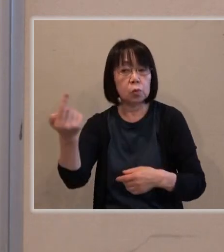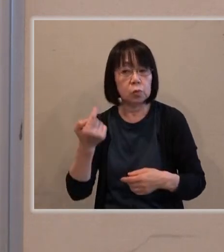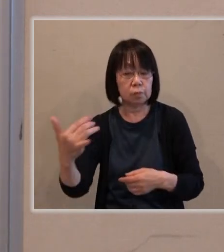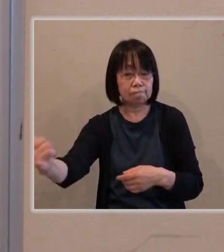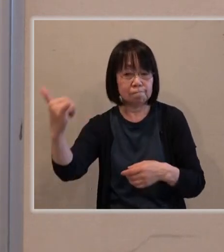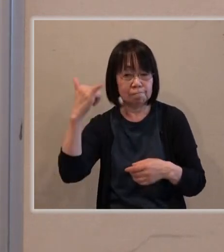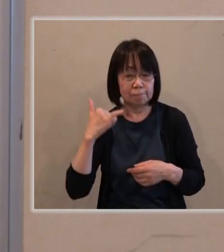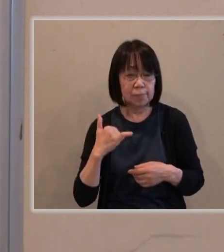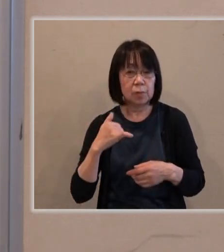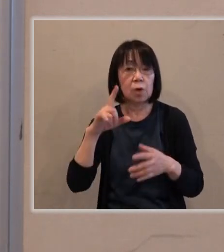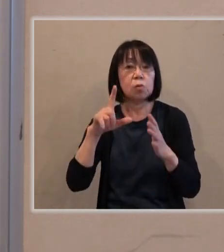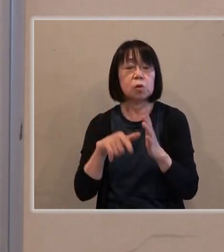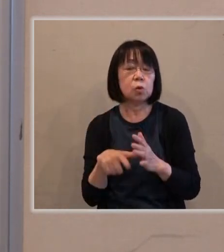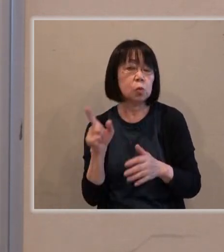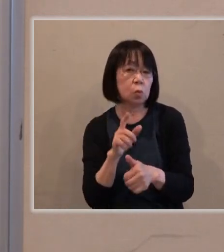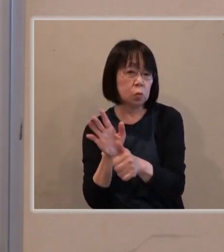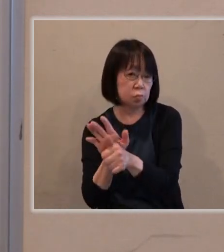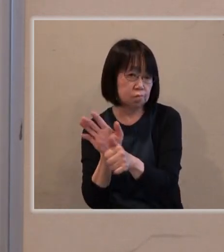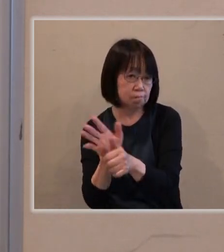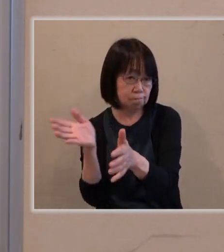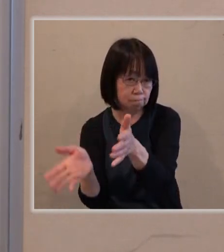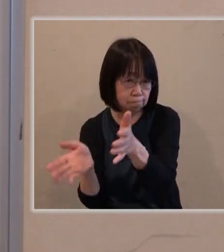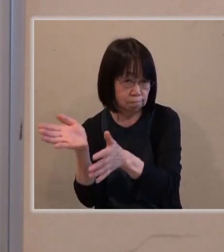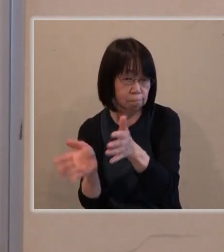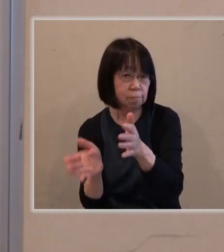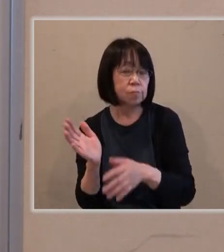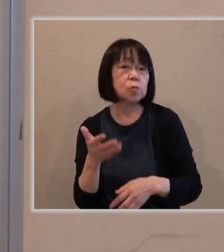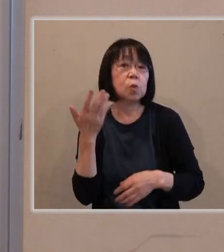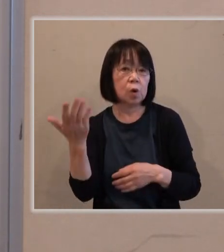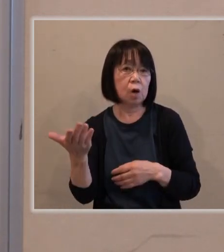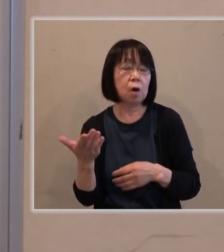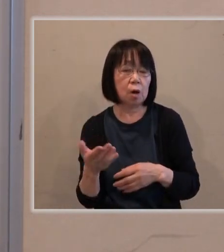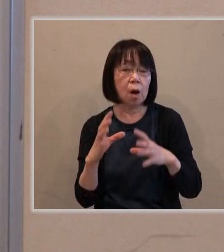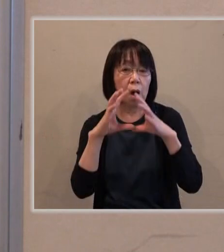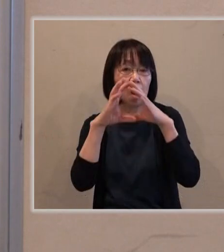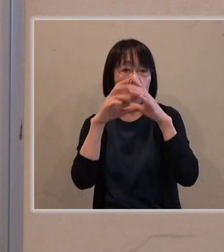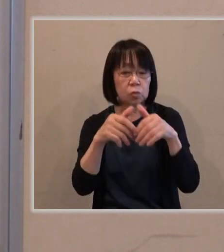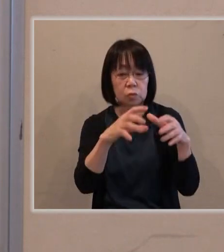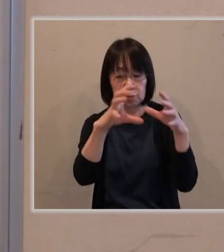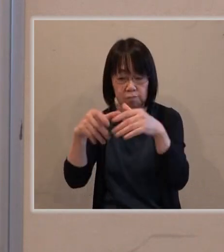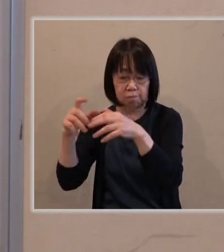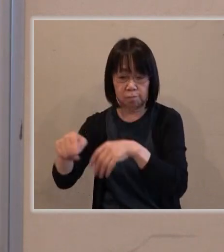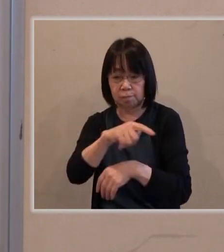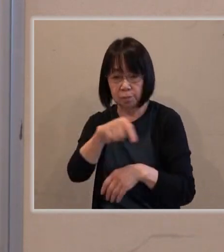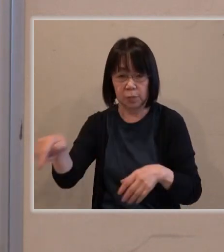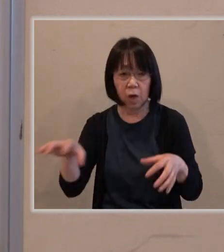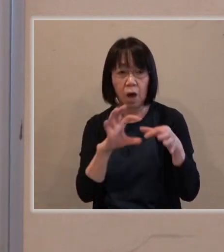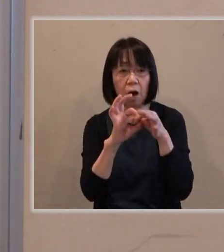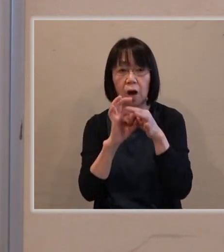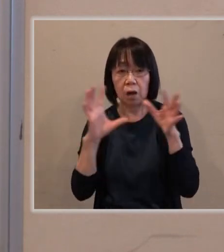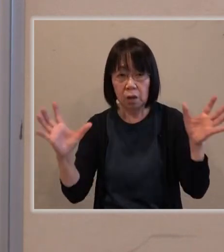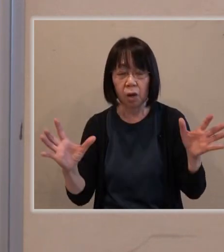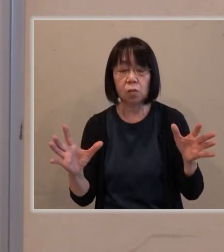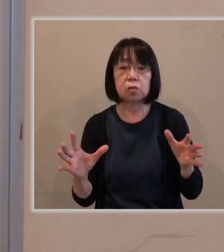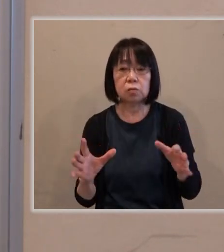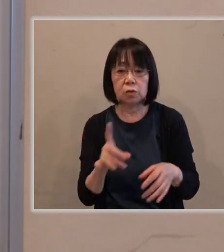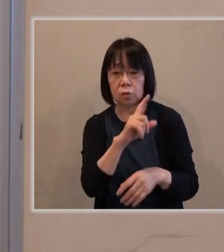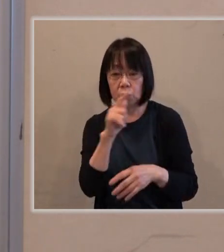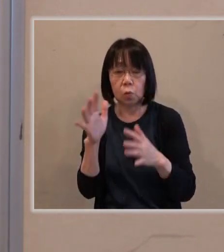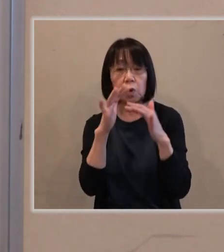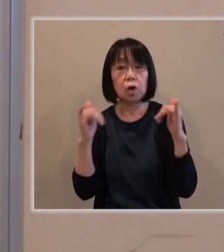ういうふうに対応していくのか、そういうどんな国籍関係なくね、多様な人た